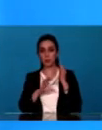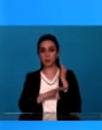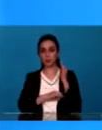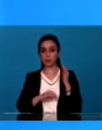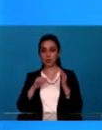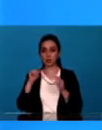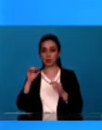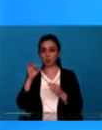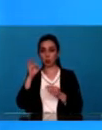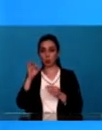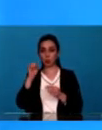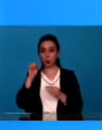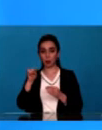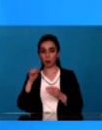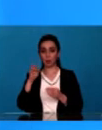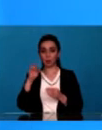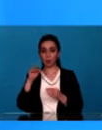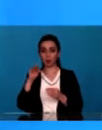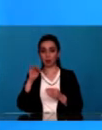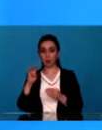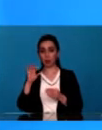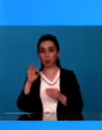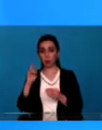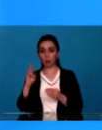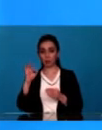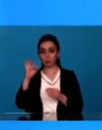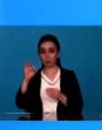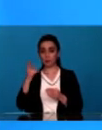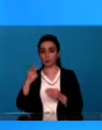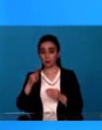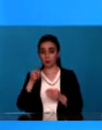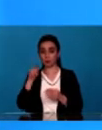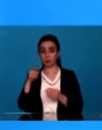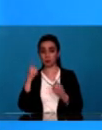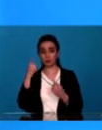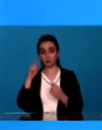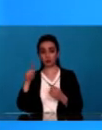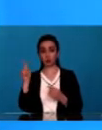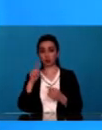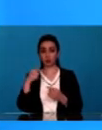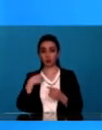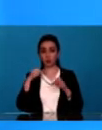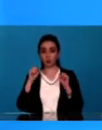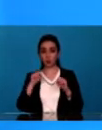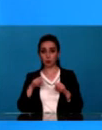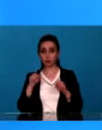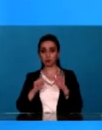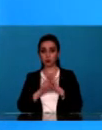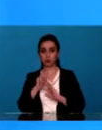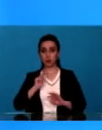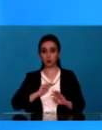кнопка Button. Это OK. Нам она уже всегда известна, нам нужна для того, чтобы мы могли уже запустить наше с